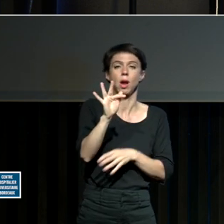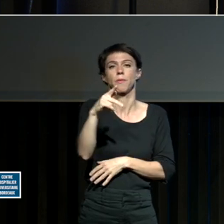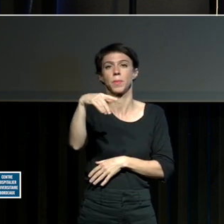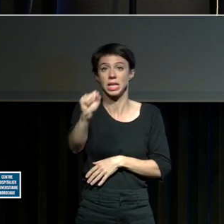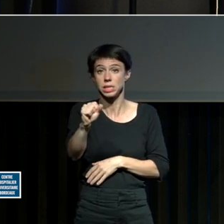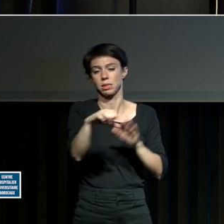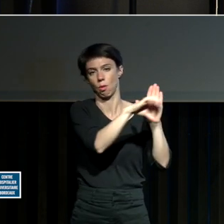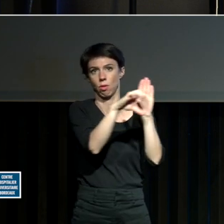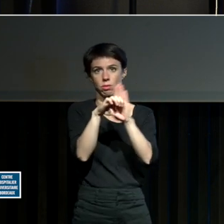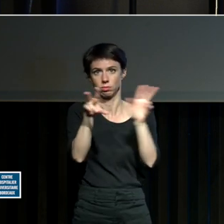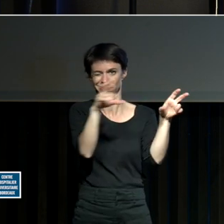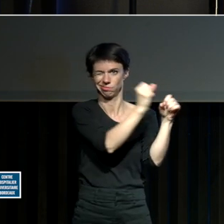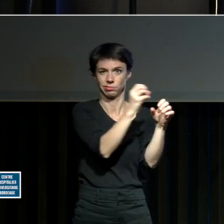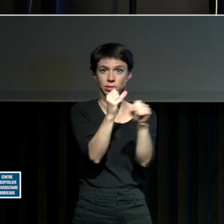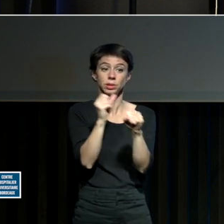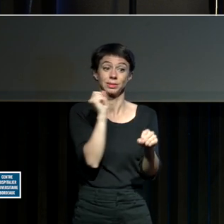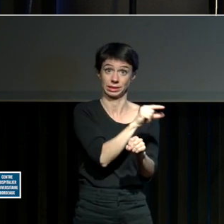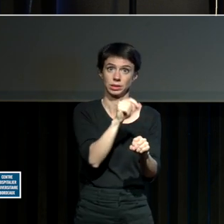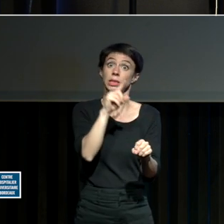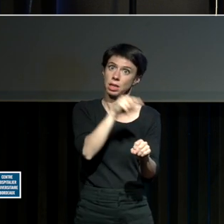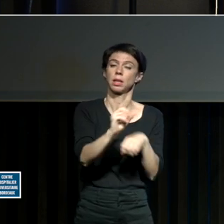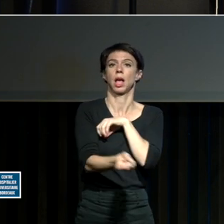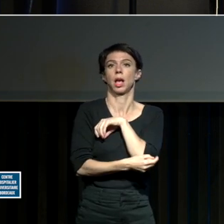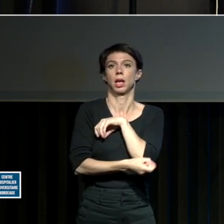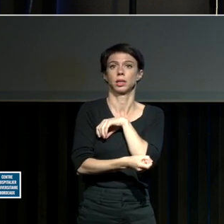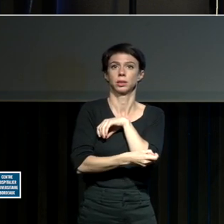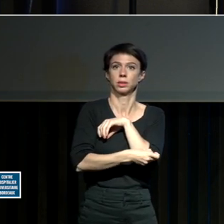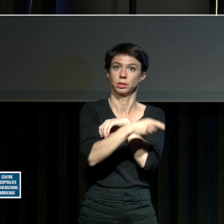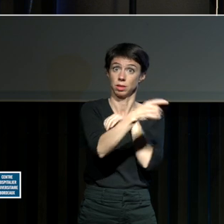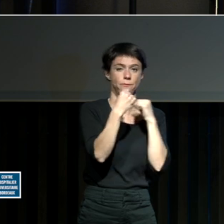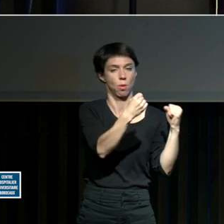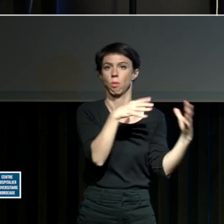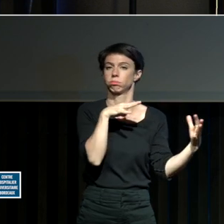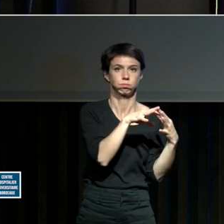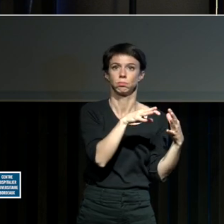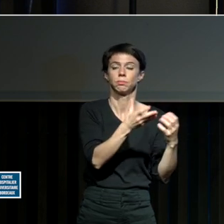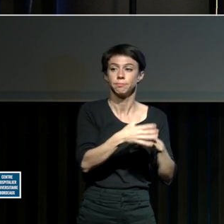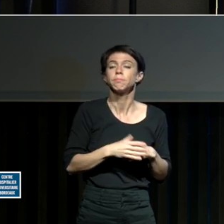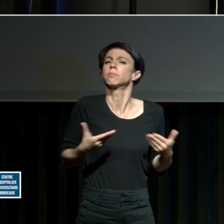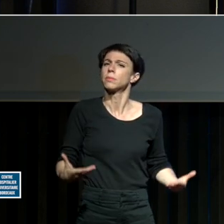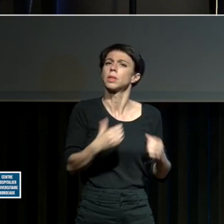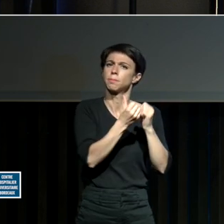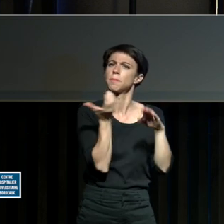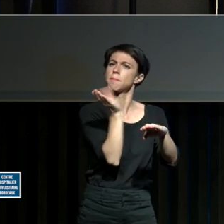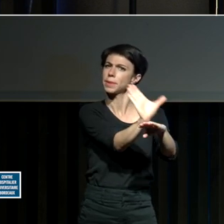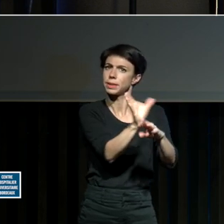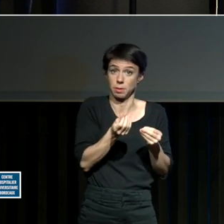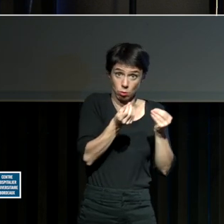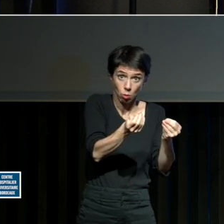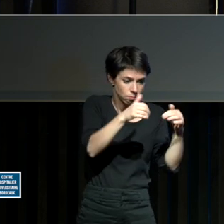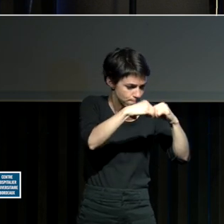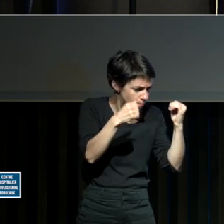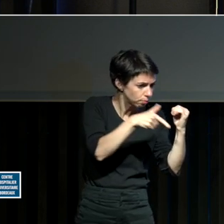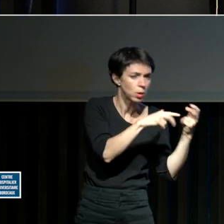dans une moindre manière. Donc, je vais vous présenter rapidement ces jeux, finalement, et leur structuration, de manière à pouvoir